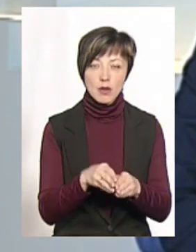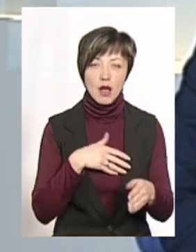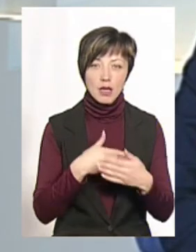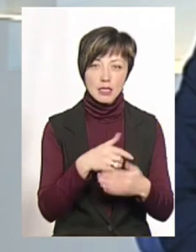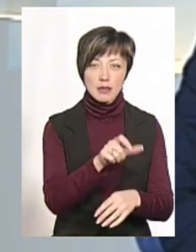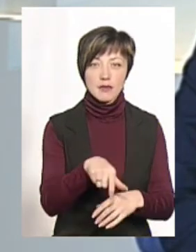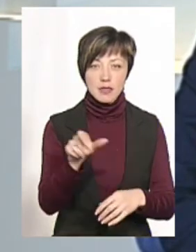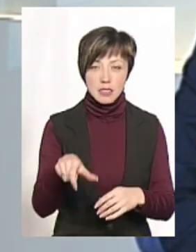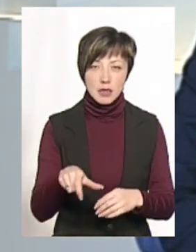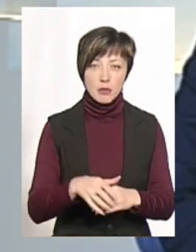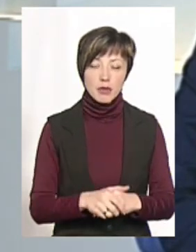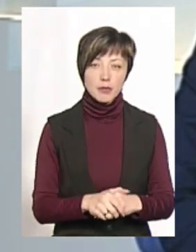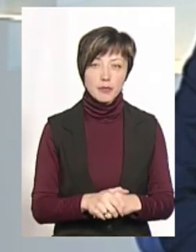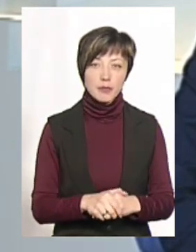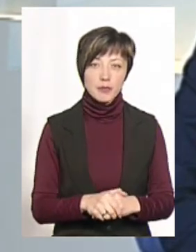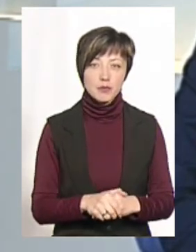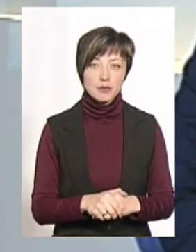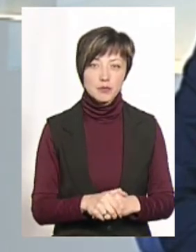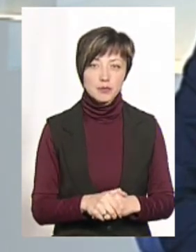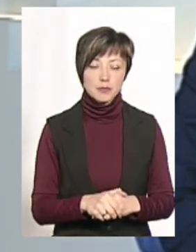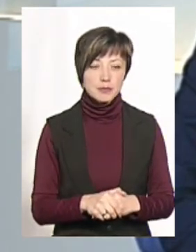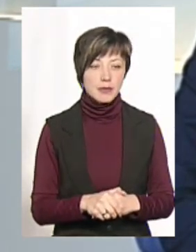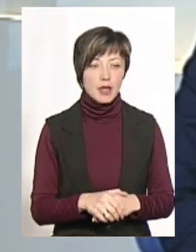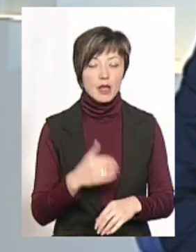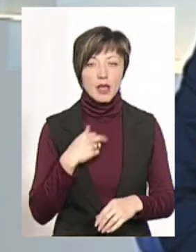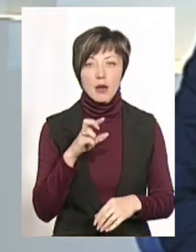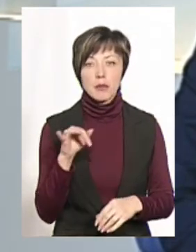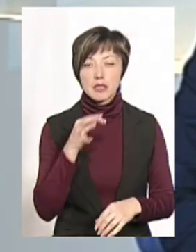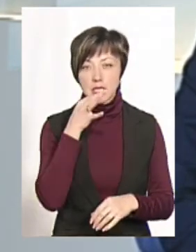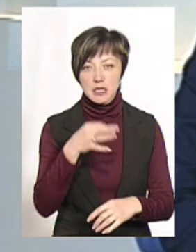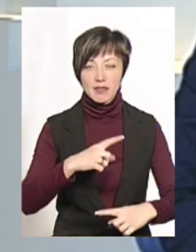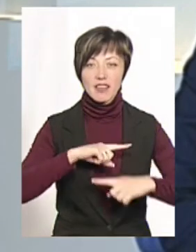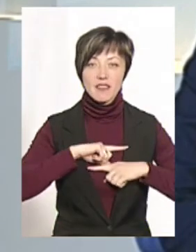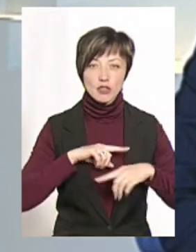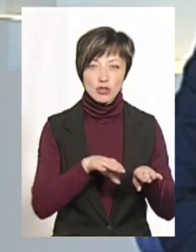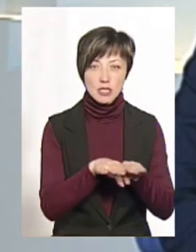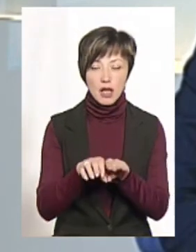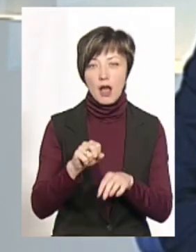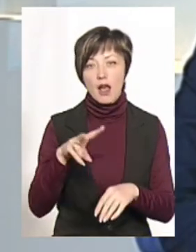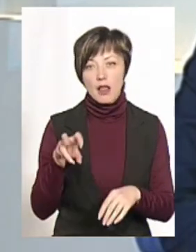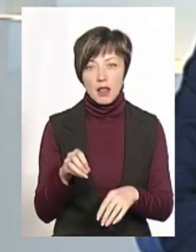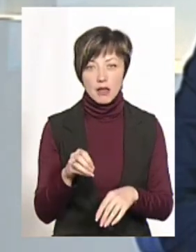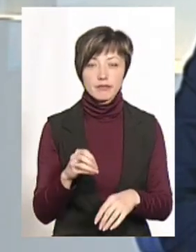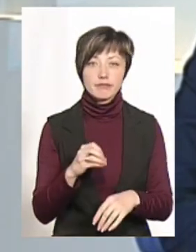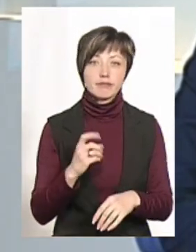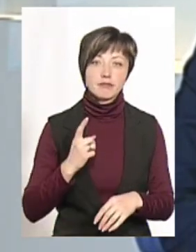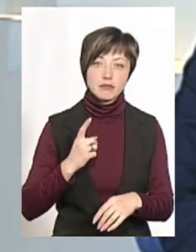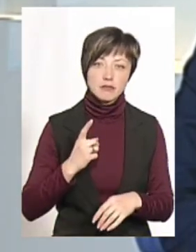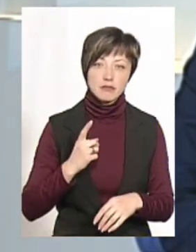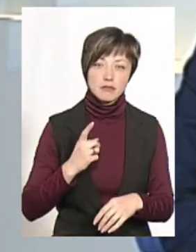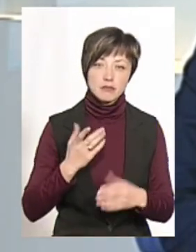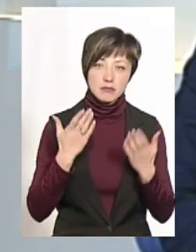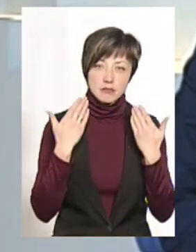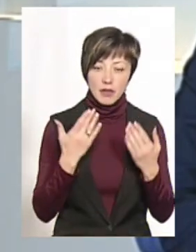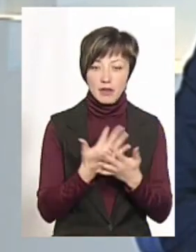громадськими активістами. Вони, я би сказав, десь на фінішній стадії, ну, але ми взяли невелику паузу